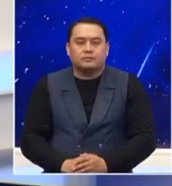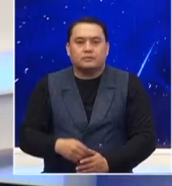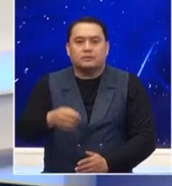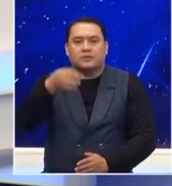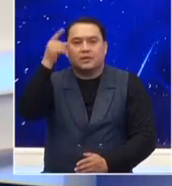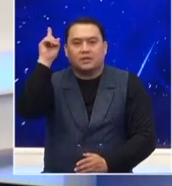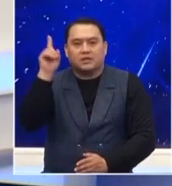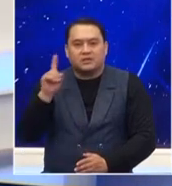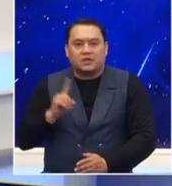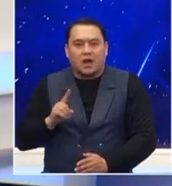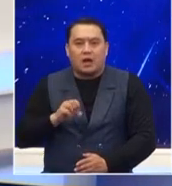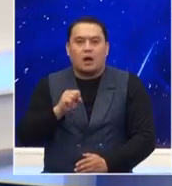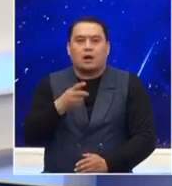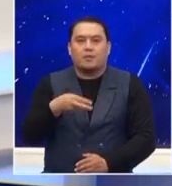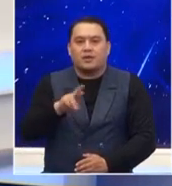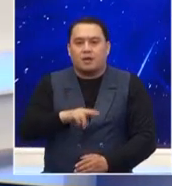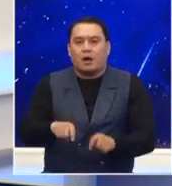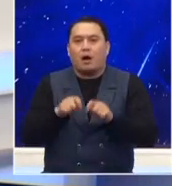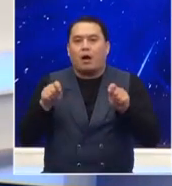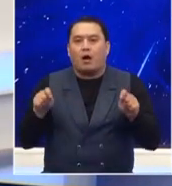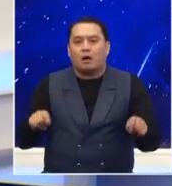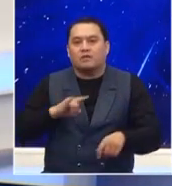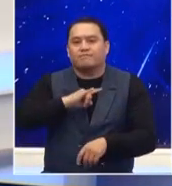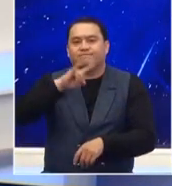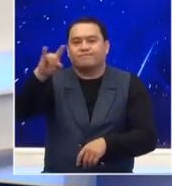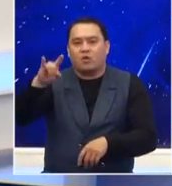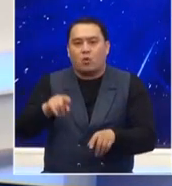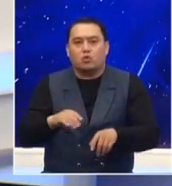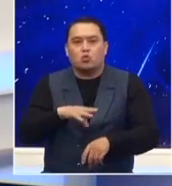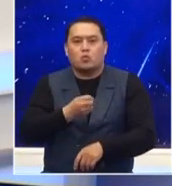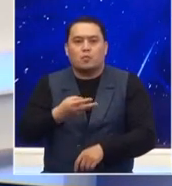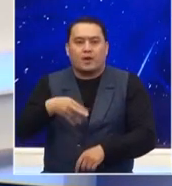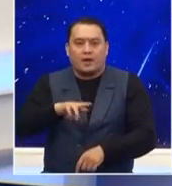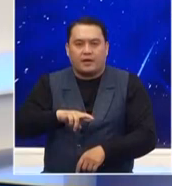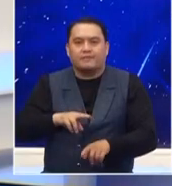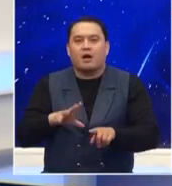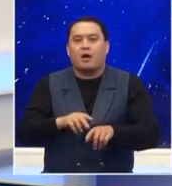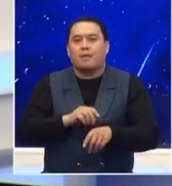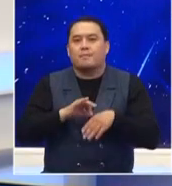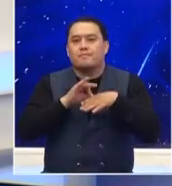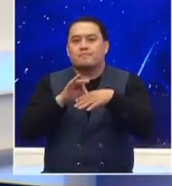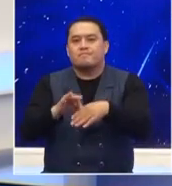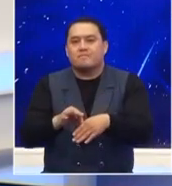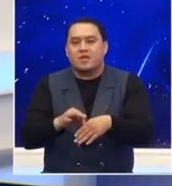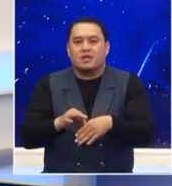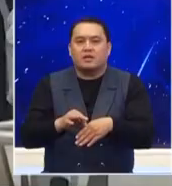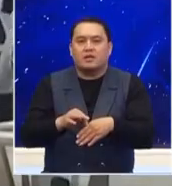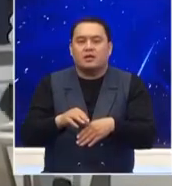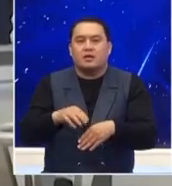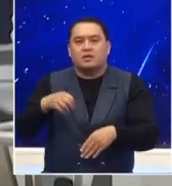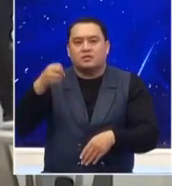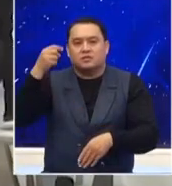Израиль и Объединенные Арабские Эмираты открыли коммерческое авиасообщение. Дубайский авиаперевозчик доставил первых пассажиров из